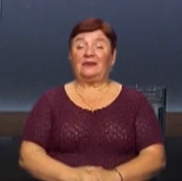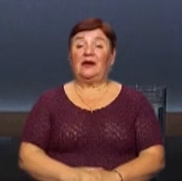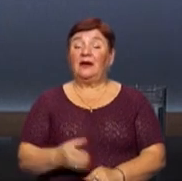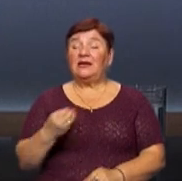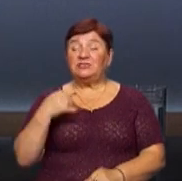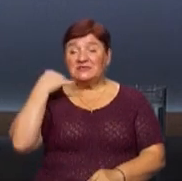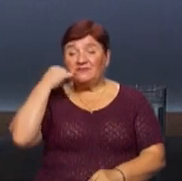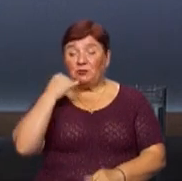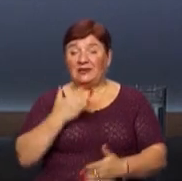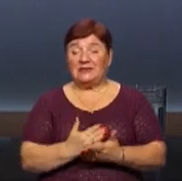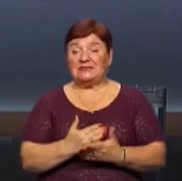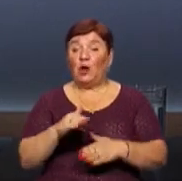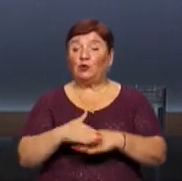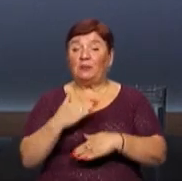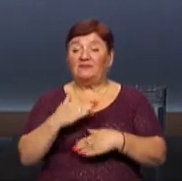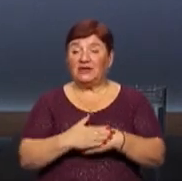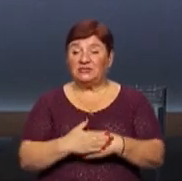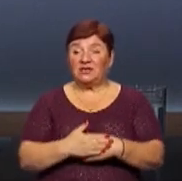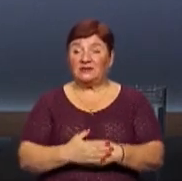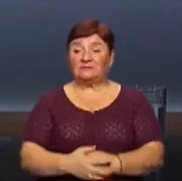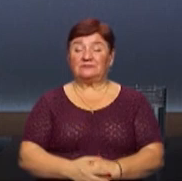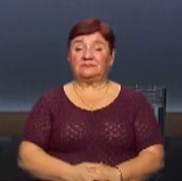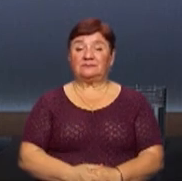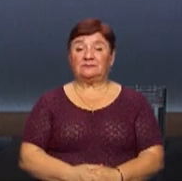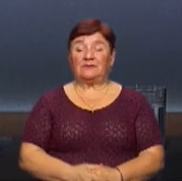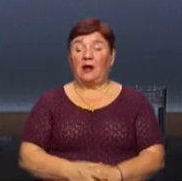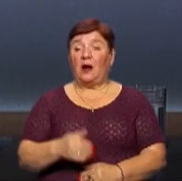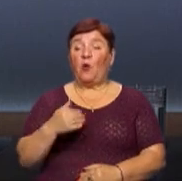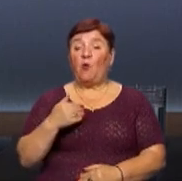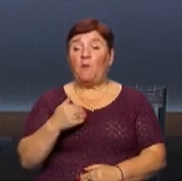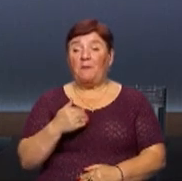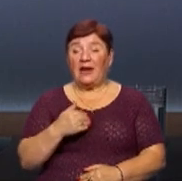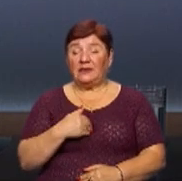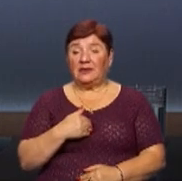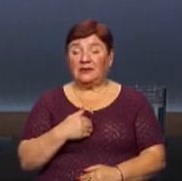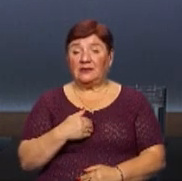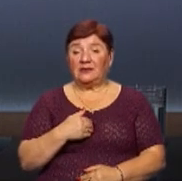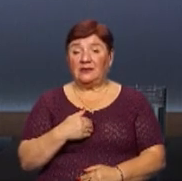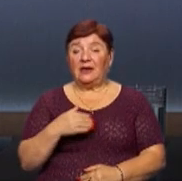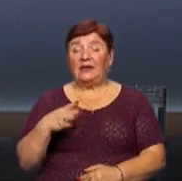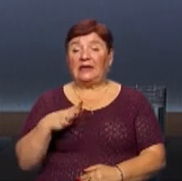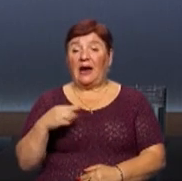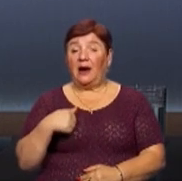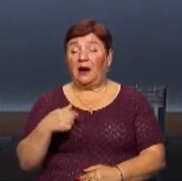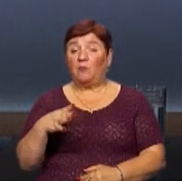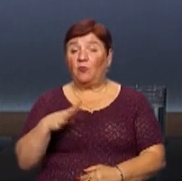ще послухаємо. Доброго вечора, ви в ефірі, кажіть, будь ласка. У мене третього місяці я був у